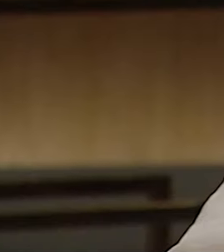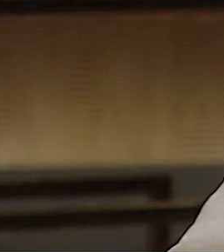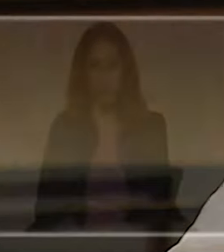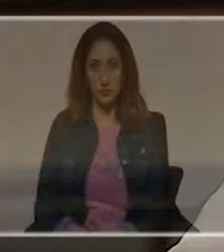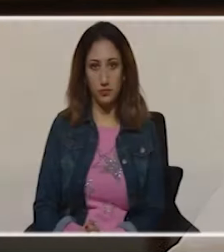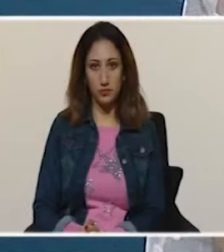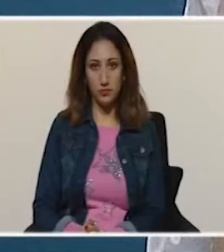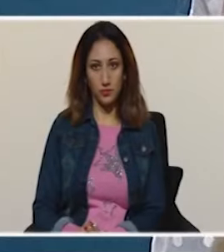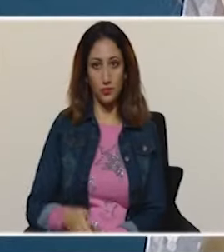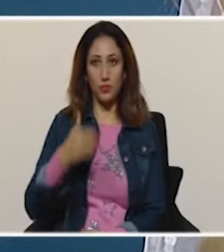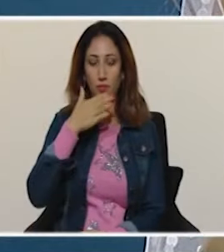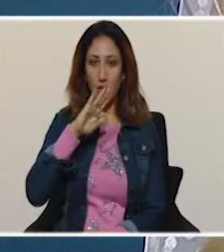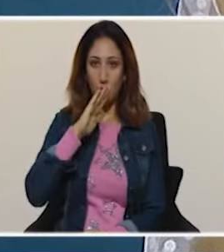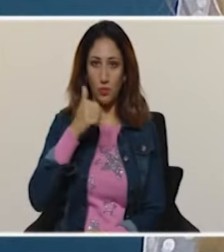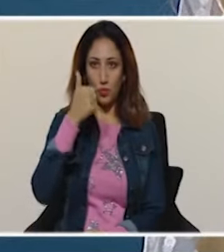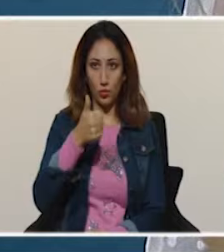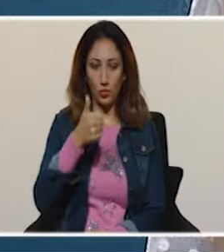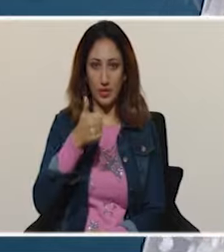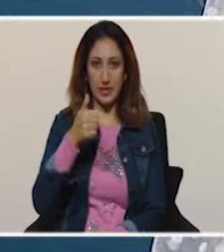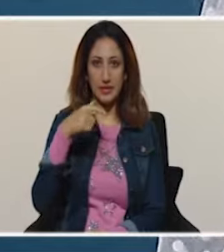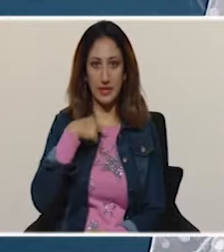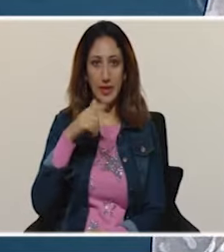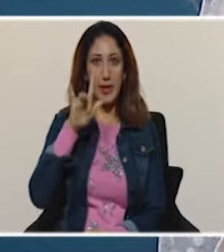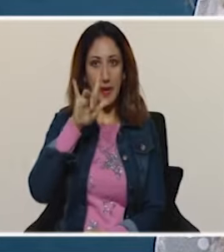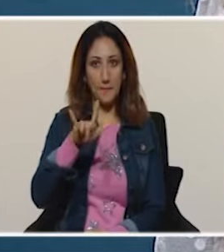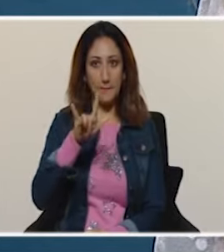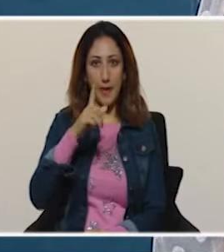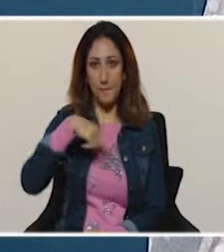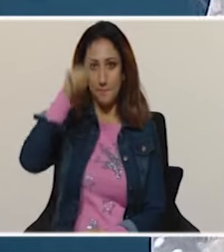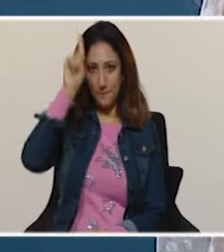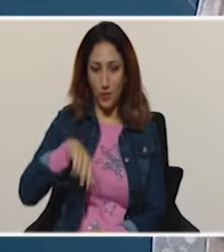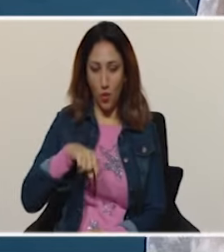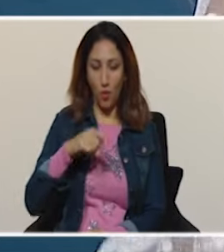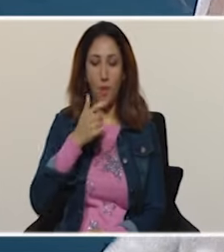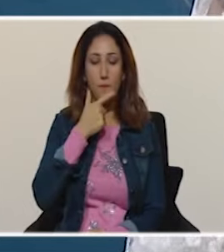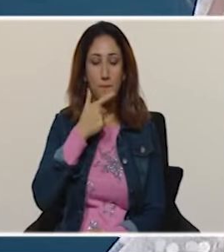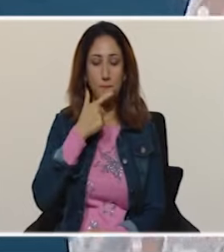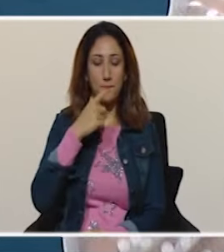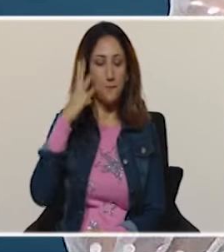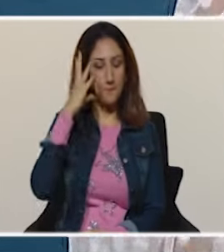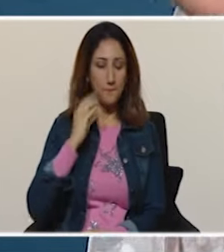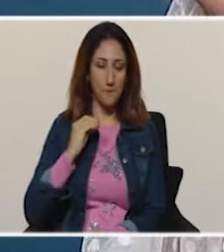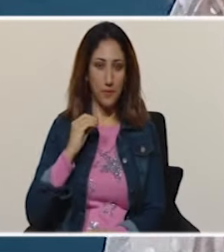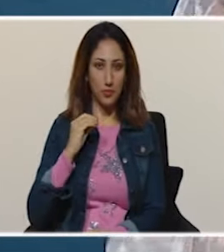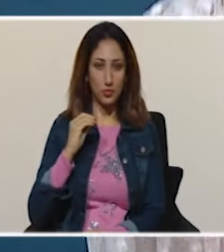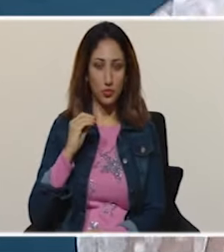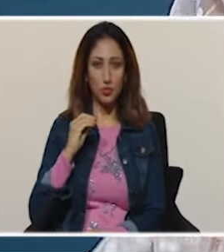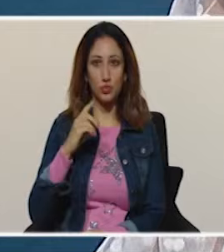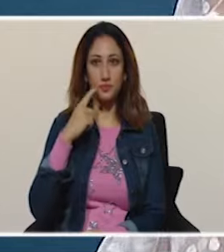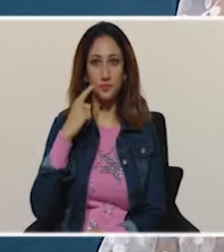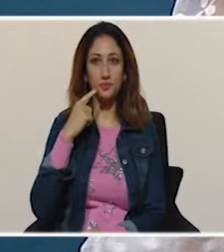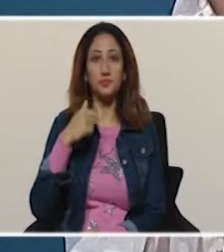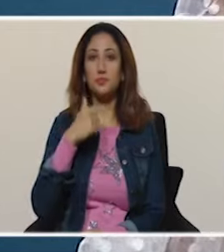اخبارك ايه؟ كله كويس؟ الحمد لله، سنه سعيده عليك، وحبيت اليوم ابداها باللون الابيض لان احنا محتاجين سلام في كل دولنا العربيه وسلام